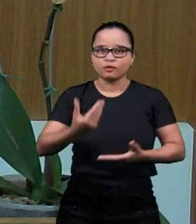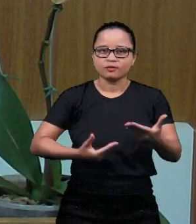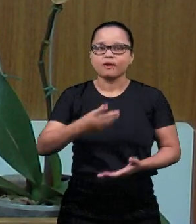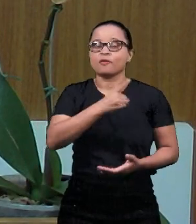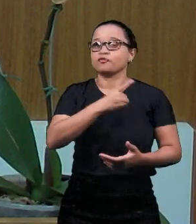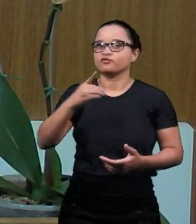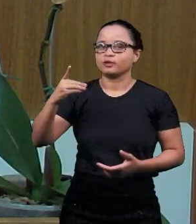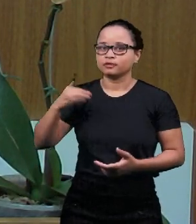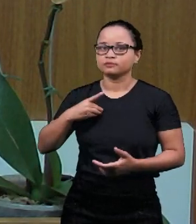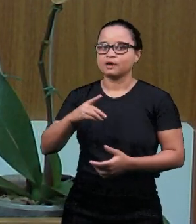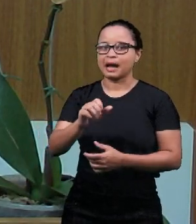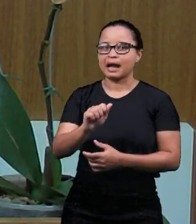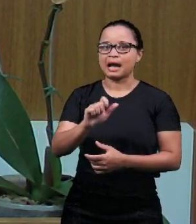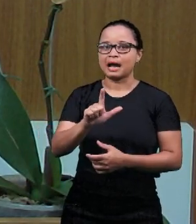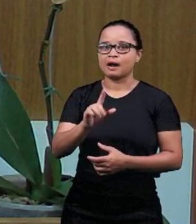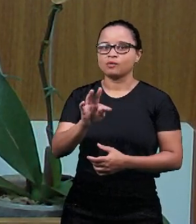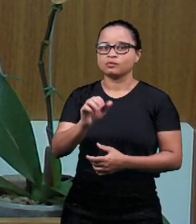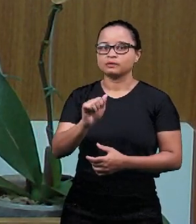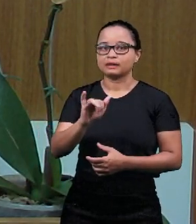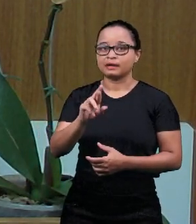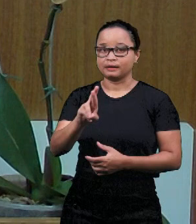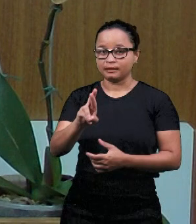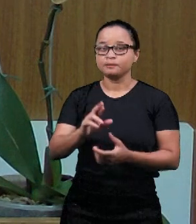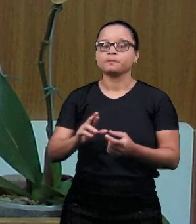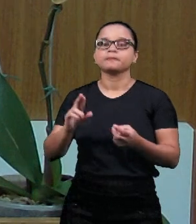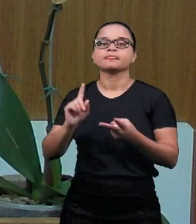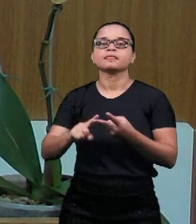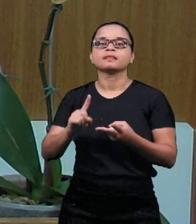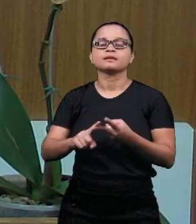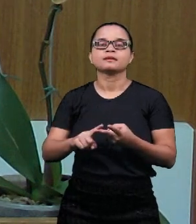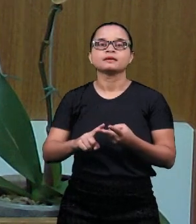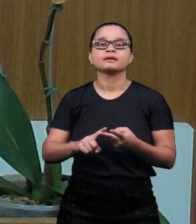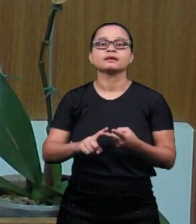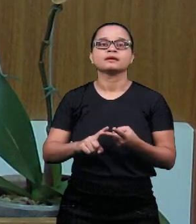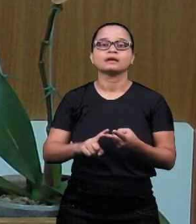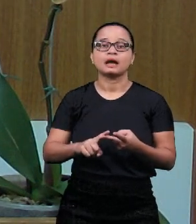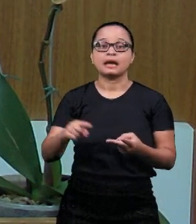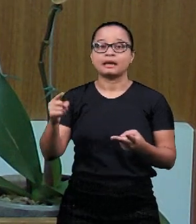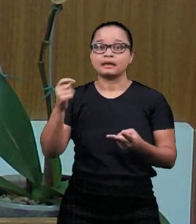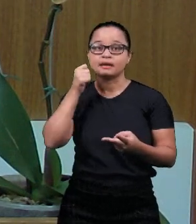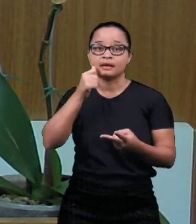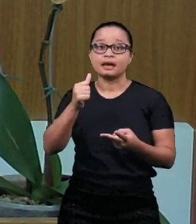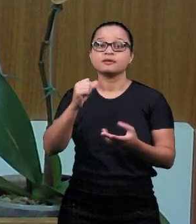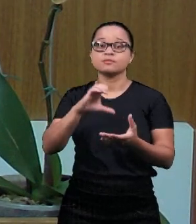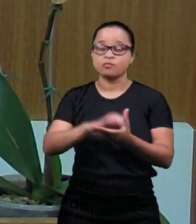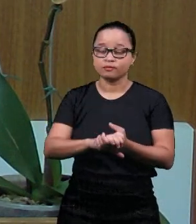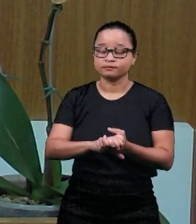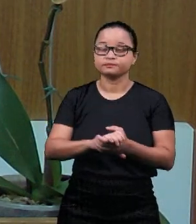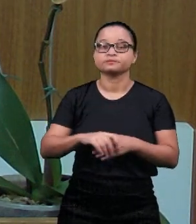épouse Absamar. Ils habitent 15 km de l'église.